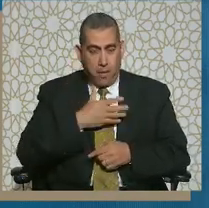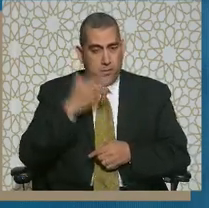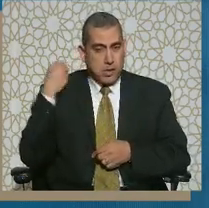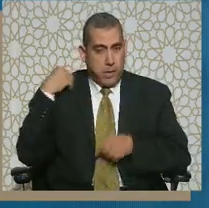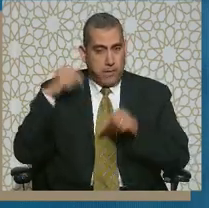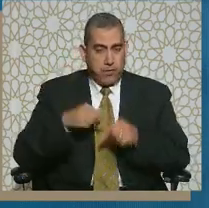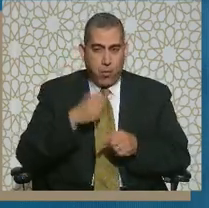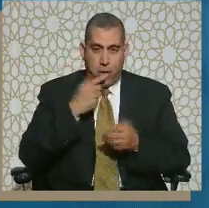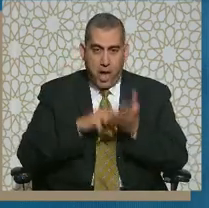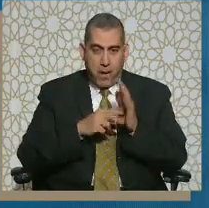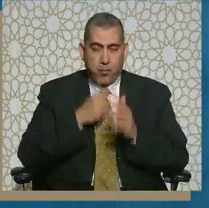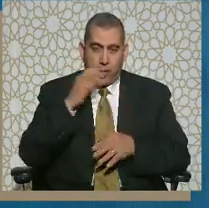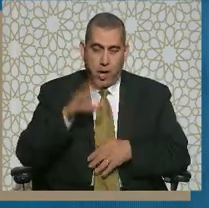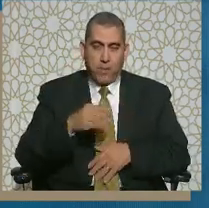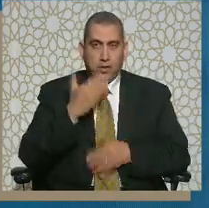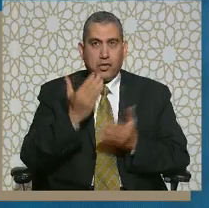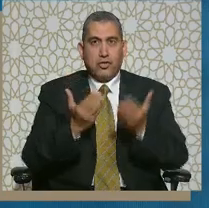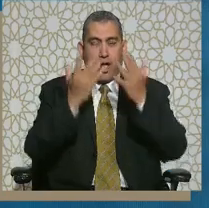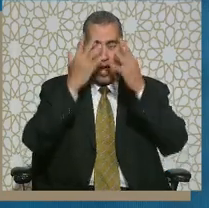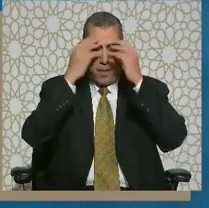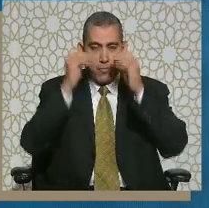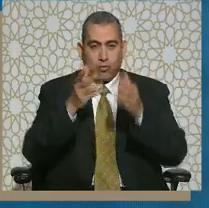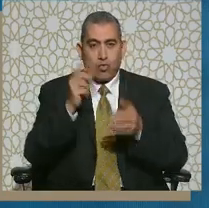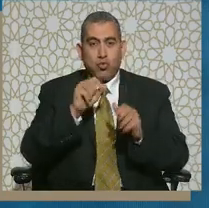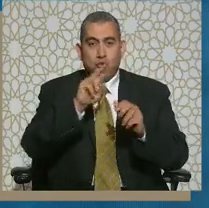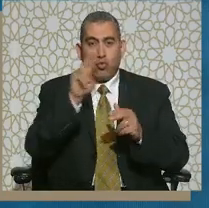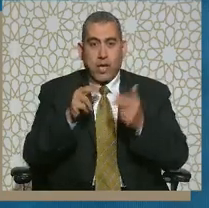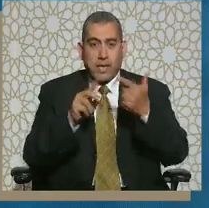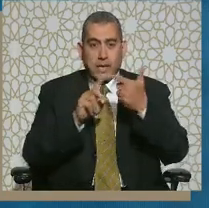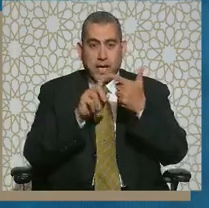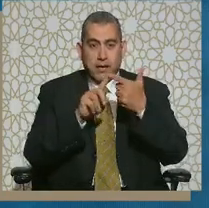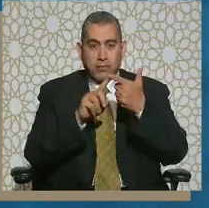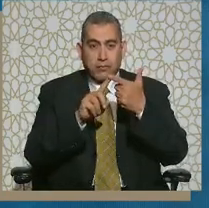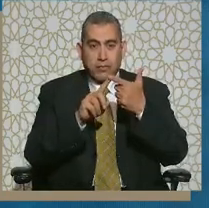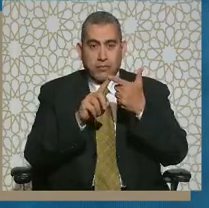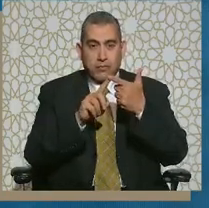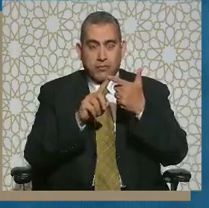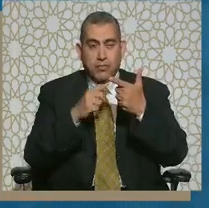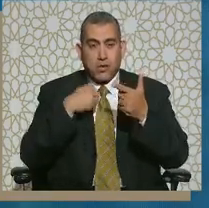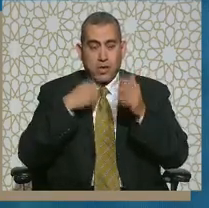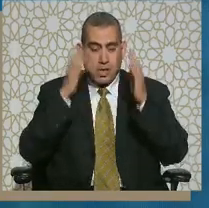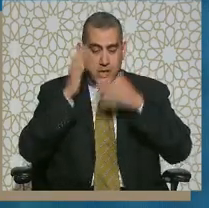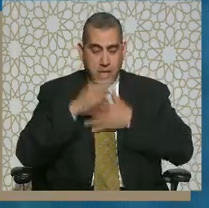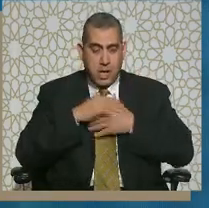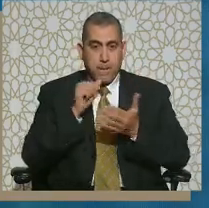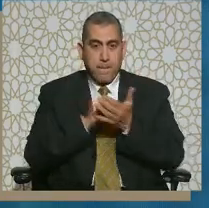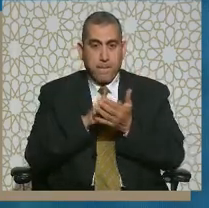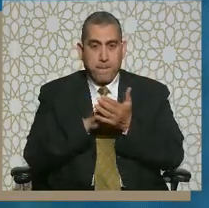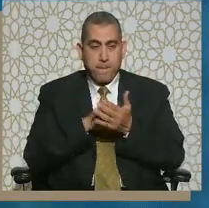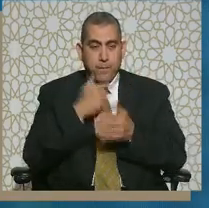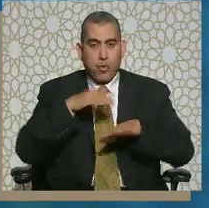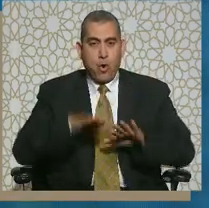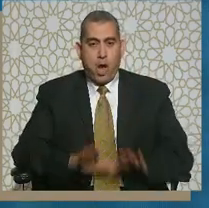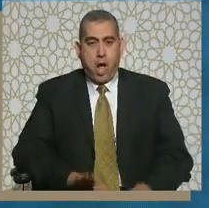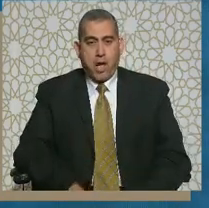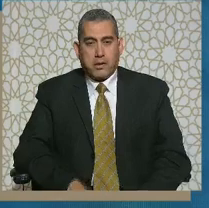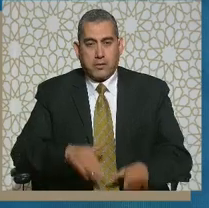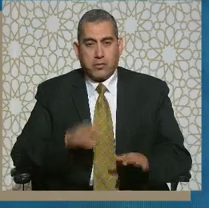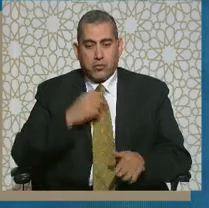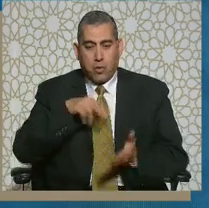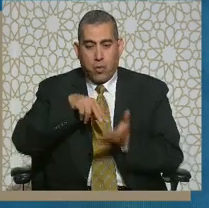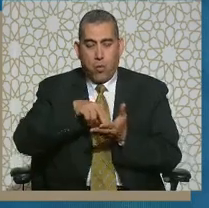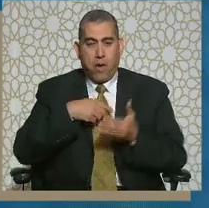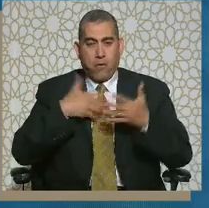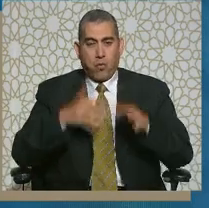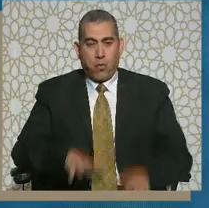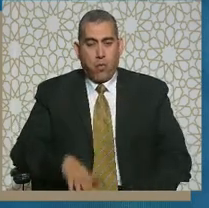هجاوب عليكي ربنا يكرمك والسؤال الثاني السؤال الثاني ان انا بصلي في البيت بس بصلي وانا قاعده مش بقدر اصلي عشان